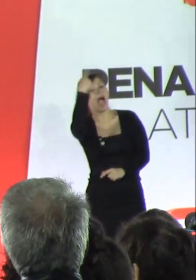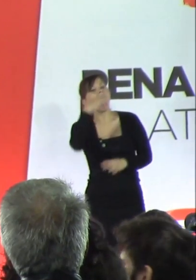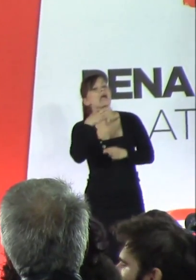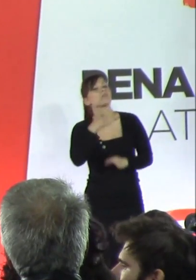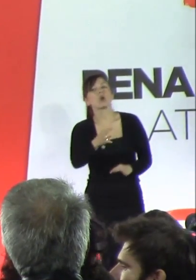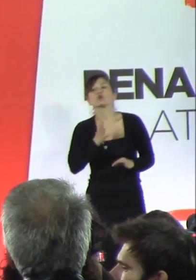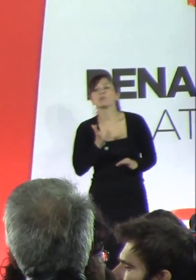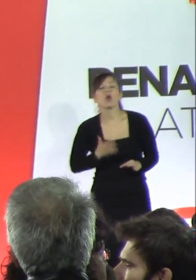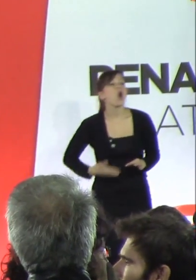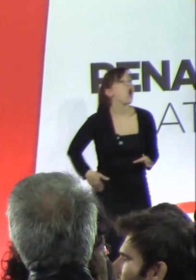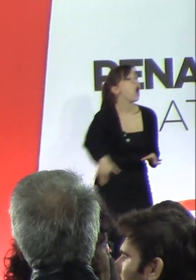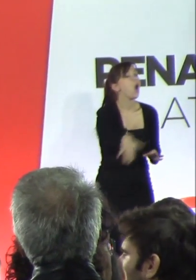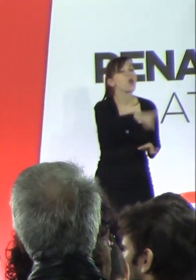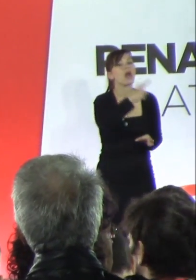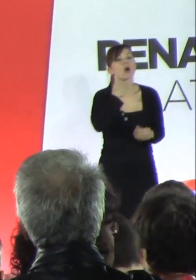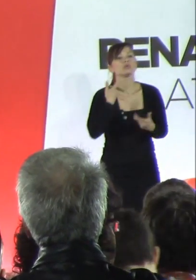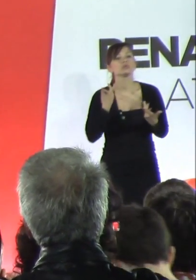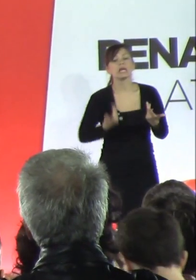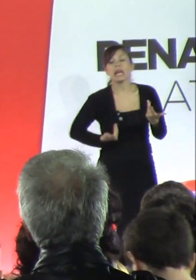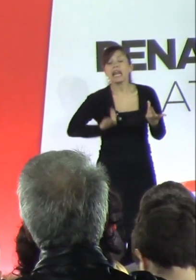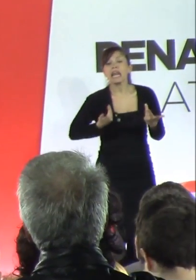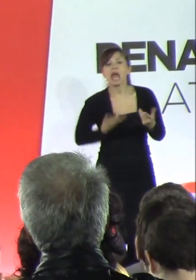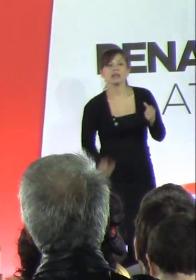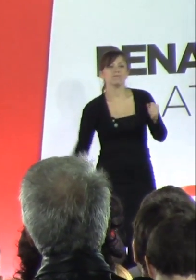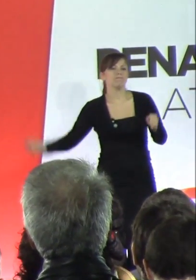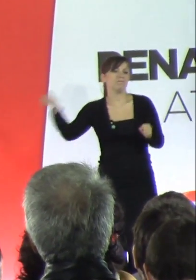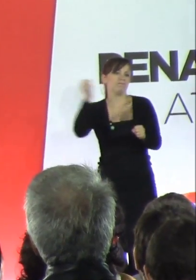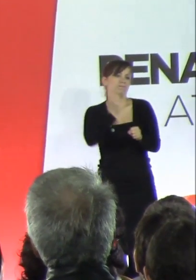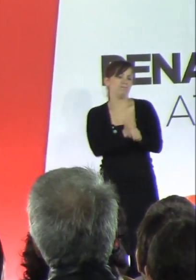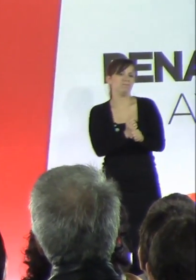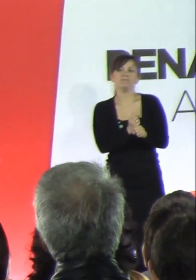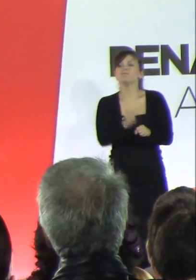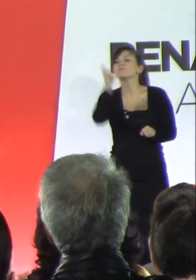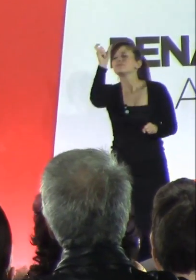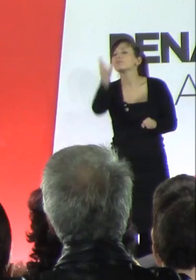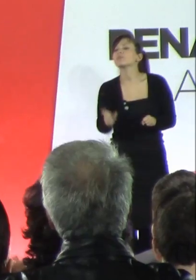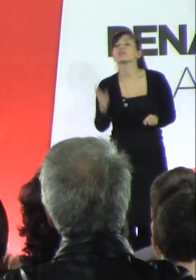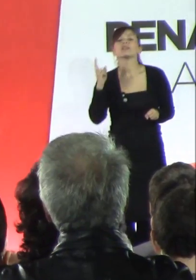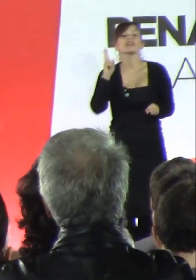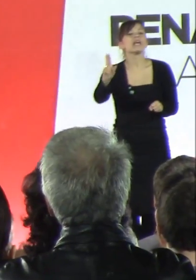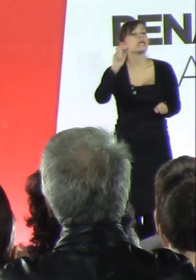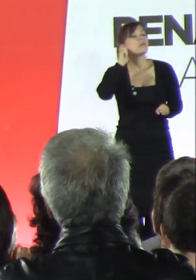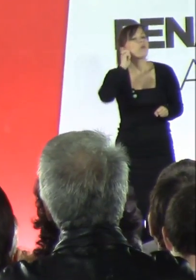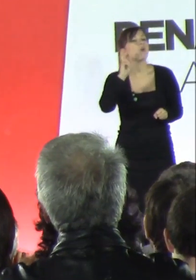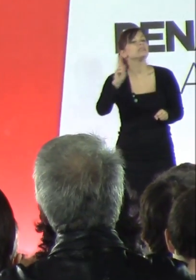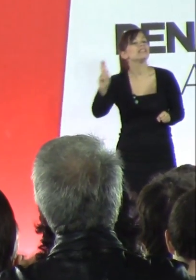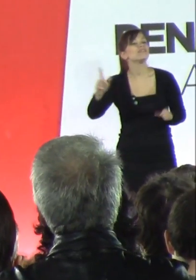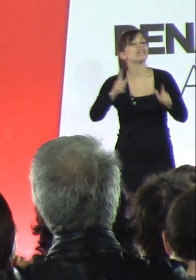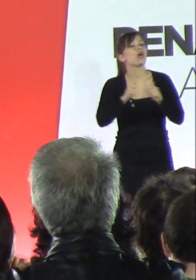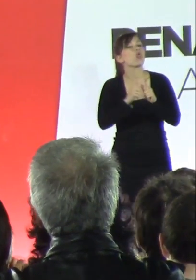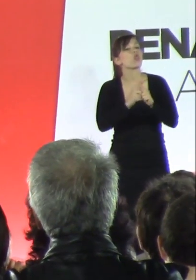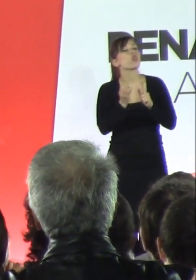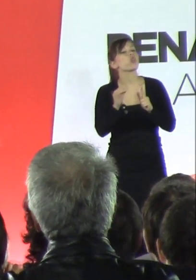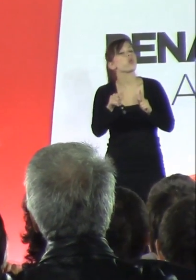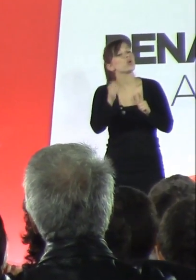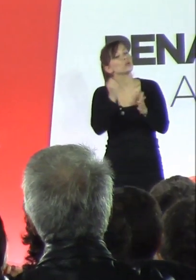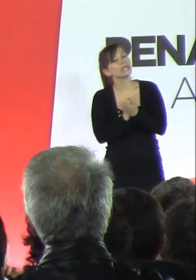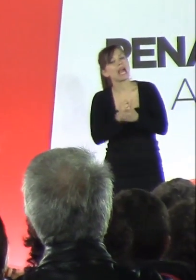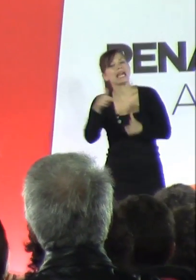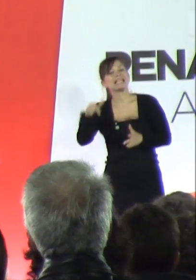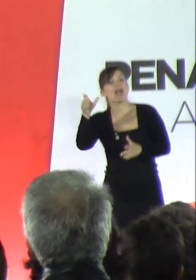Μια νέα γενιά που εκφράζεται στα πρόσωπα του Γαβριήλ και της Ρένας, που δεν